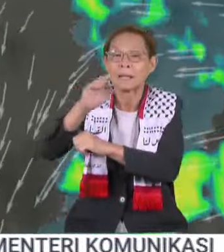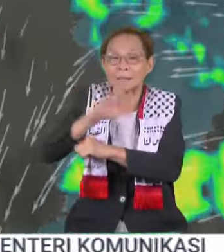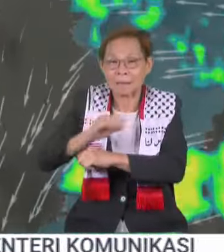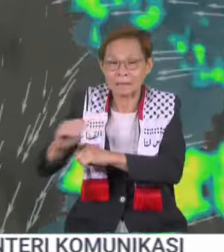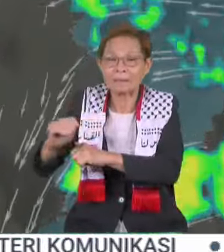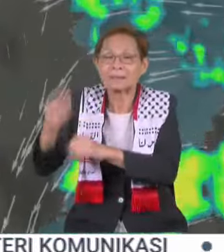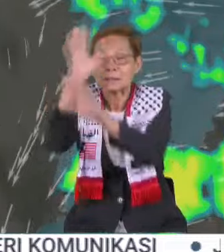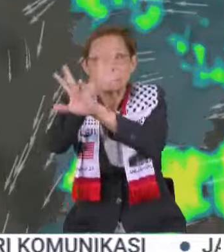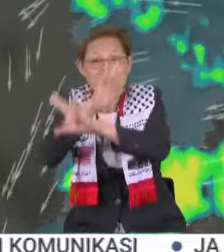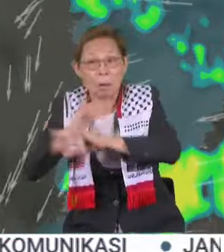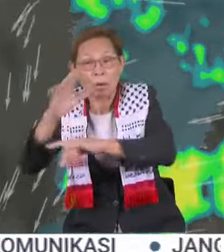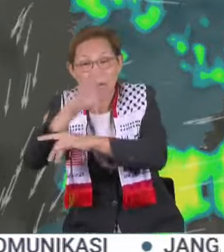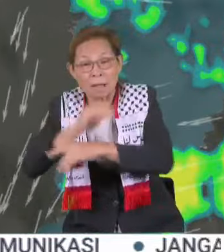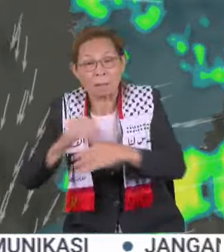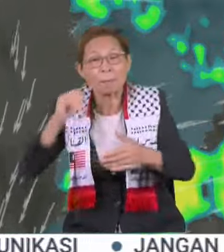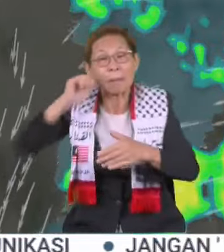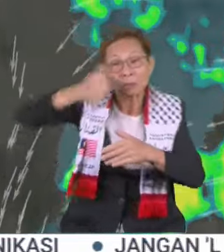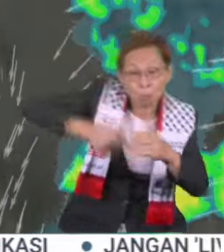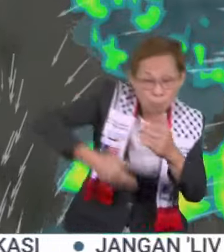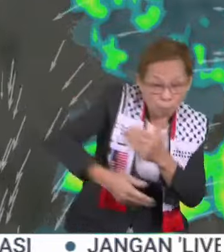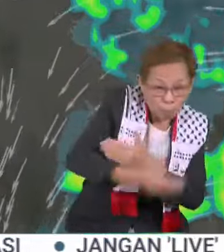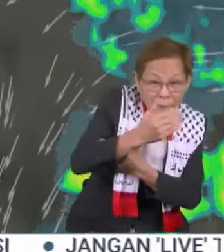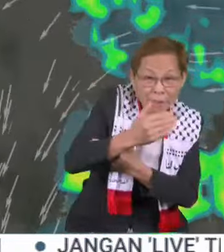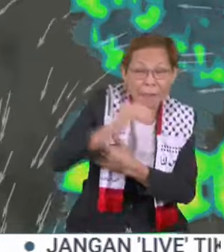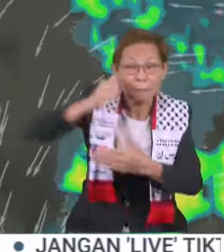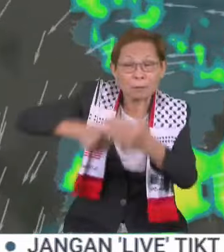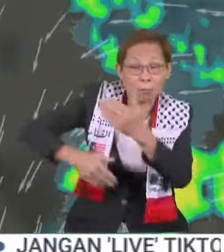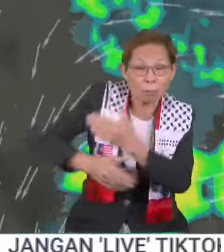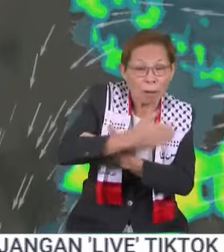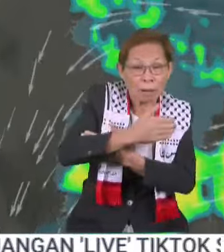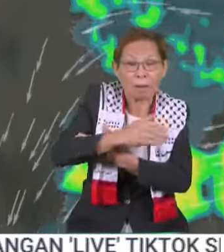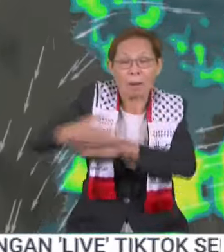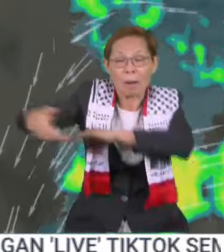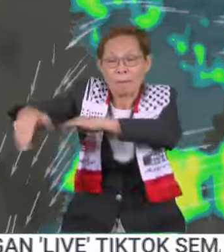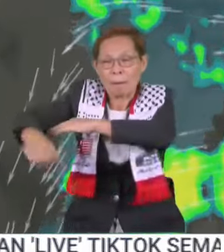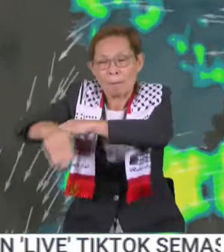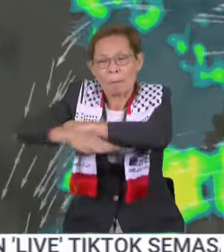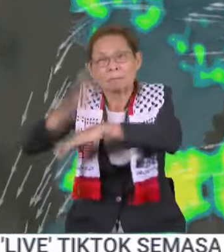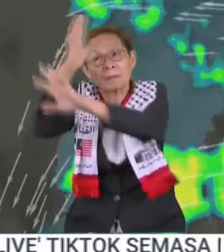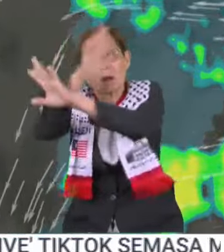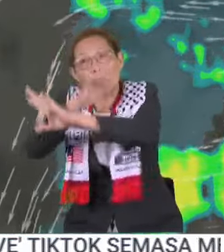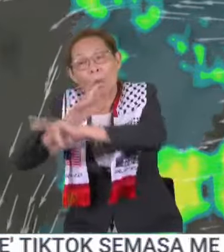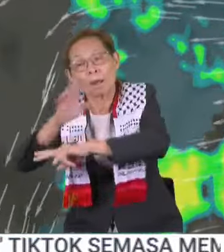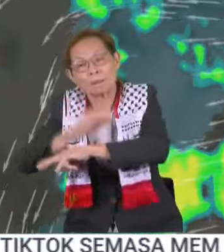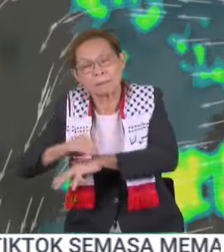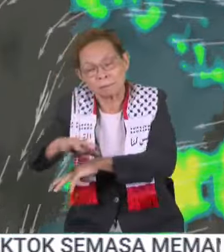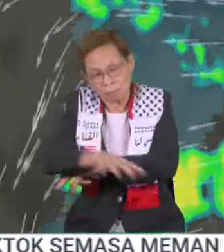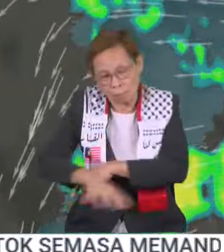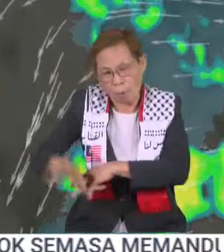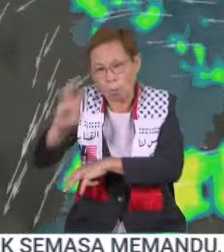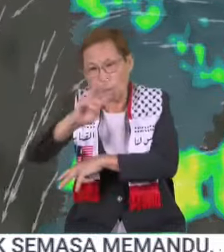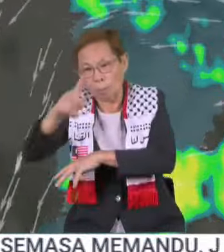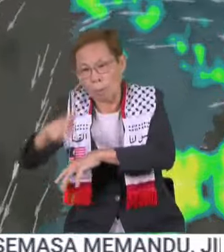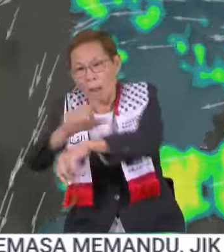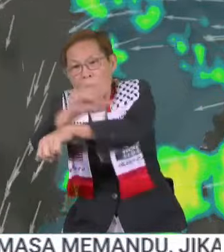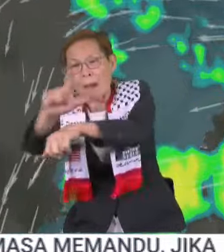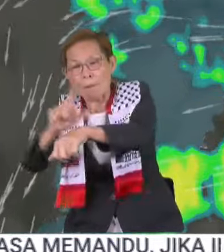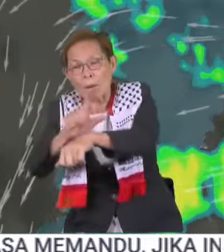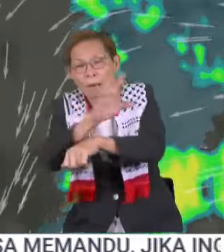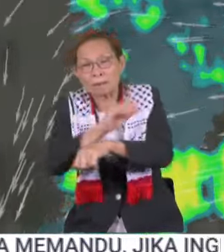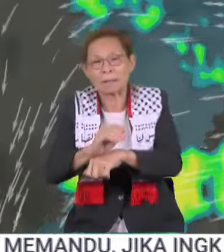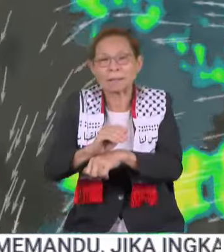negeri Sarawak. Kemudian menjelang keesokan paginya, dia lebih tertumpu kepada perairan negeri Sarawak dan juga di sekitar wilayah Persekutuan Labuan